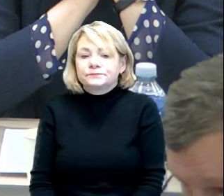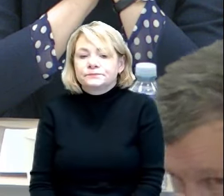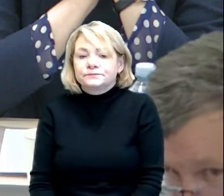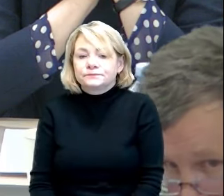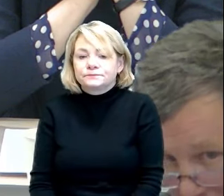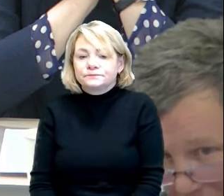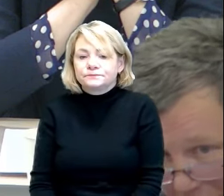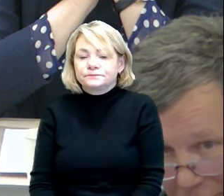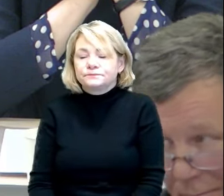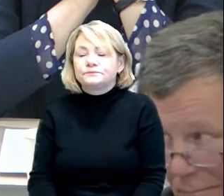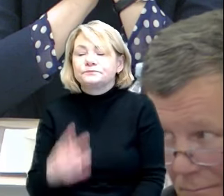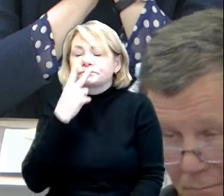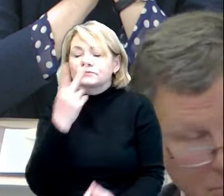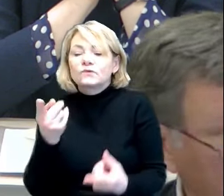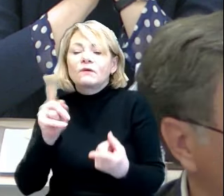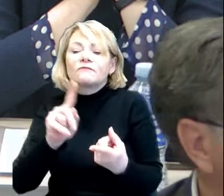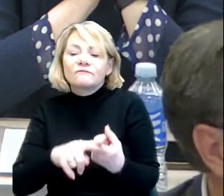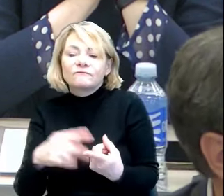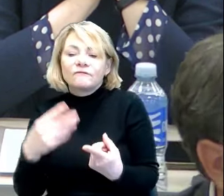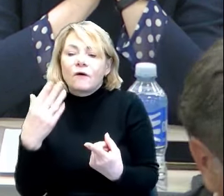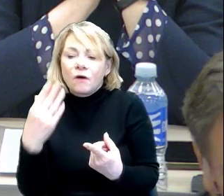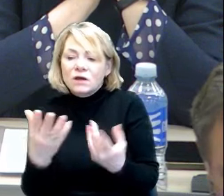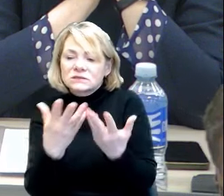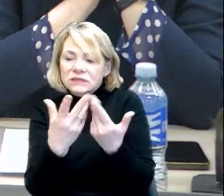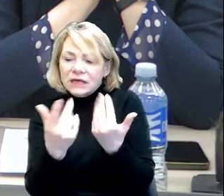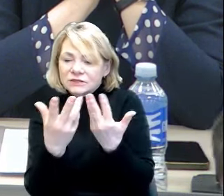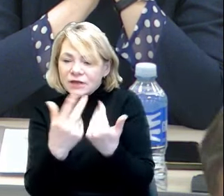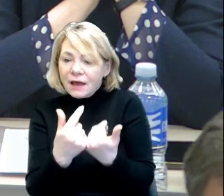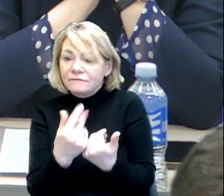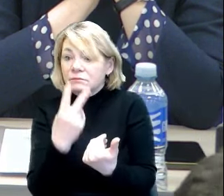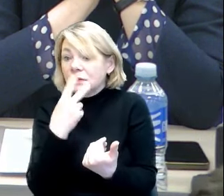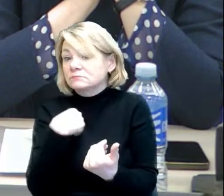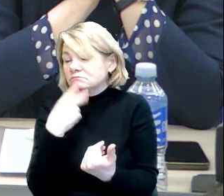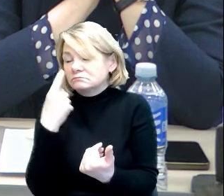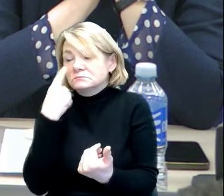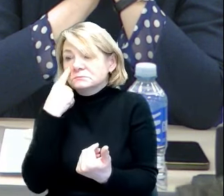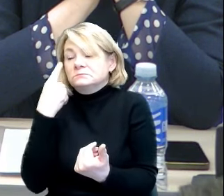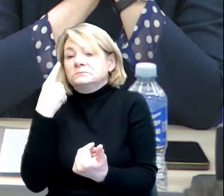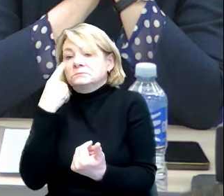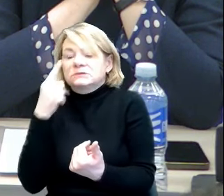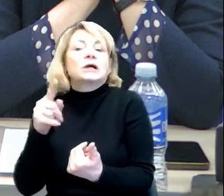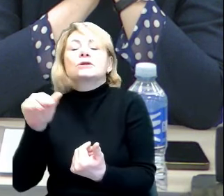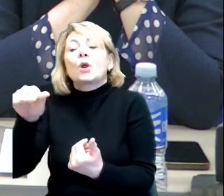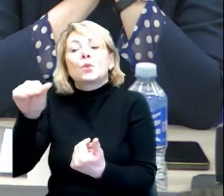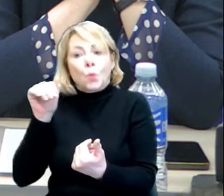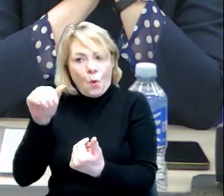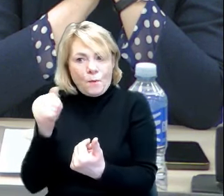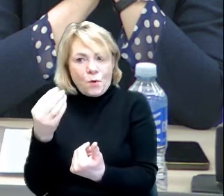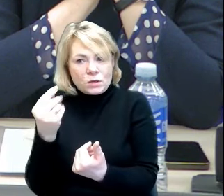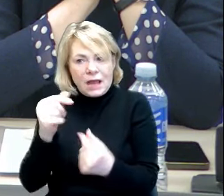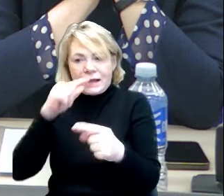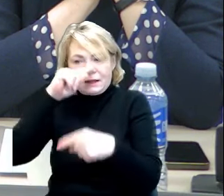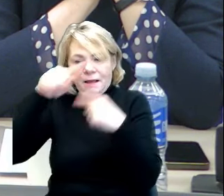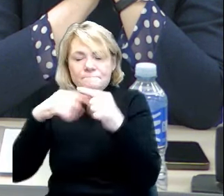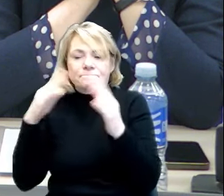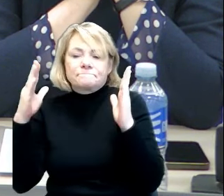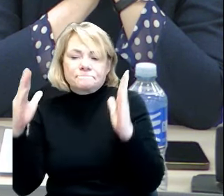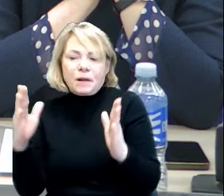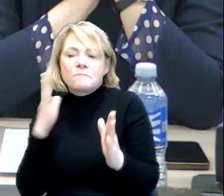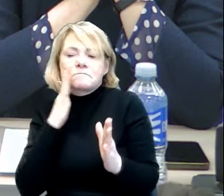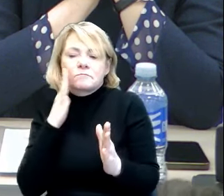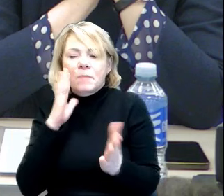pagal šitą logiką skaičiuojant gaunasi kad nuomos kaina per metus turėtų būt apie